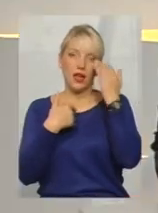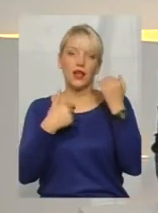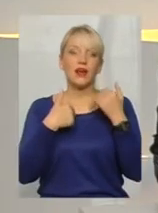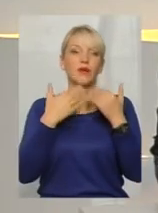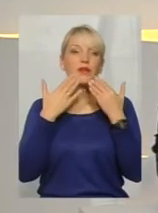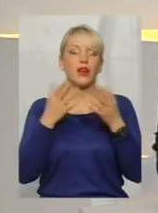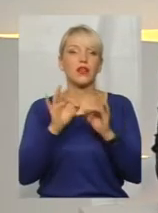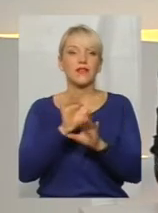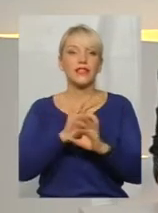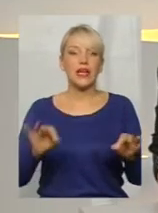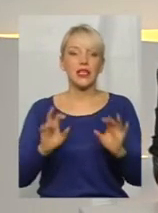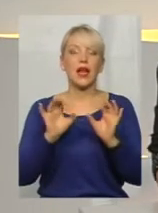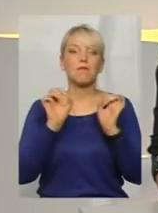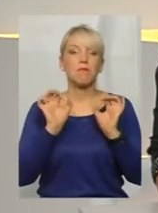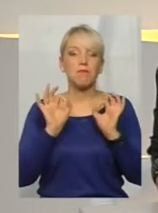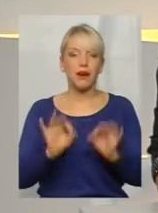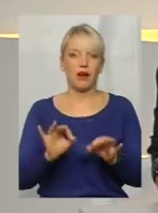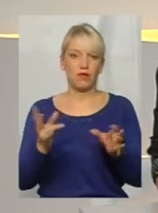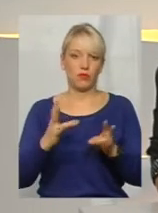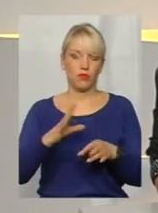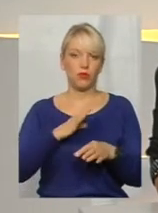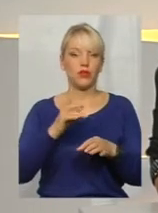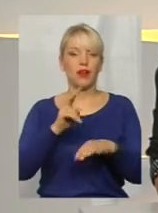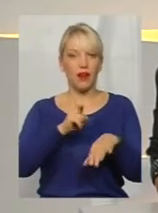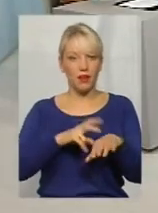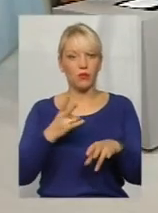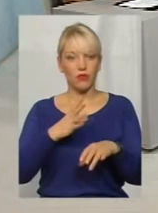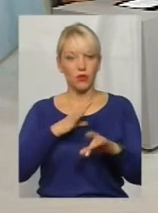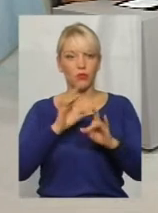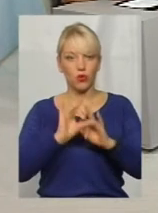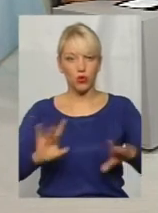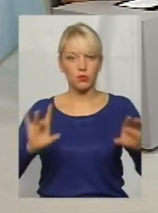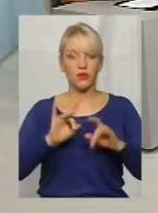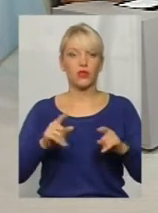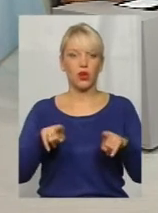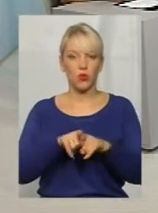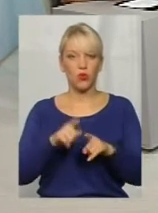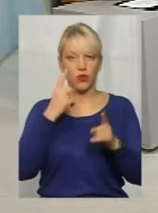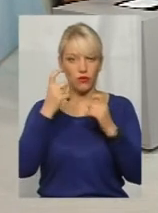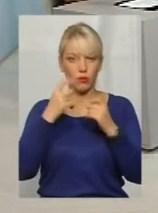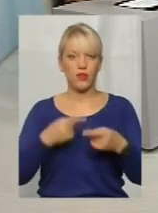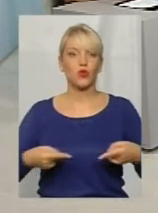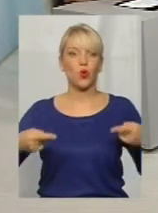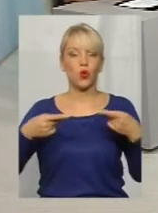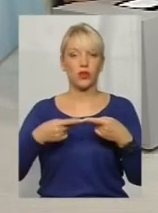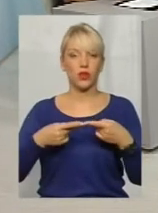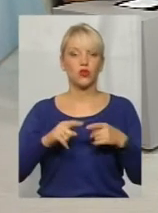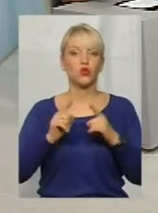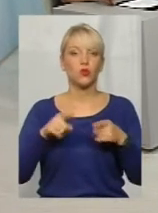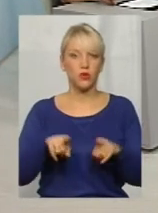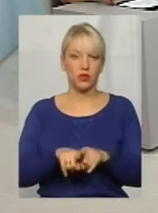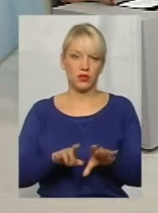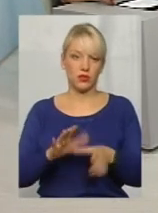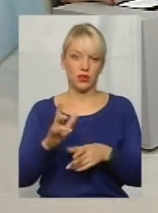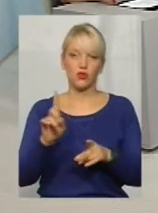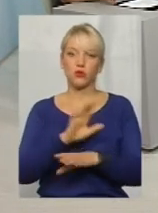бути в ідеалі? Лікар би мала пояснити родичам всю інформацію конкретно, чому так сталося, чому